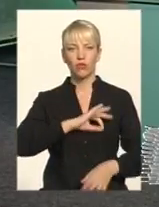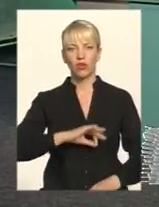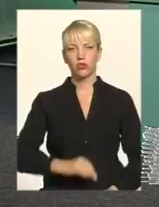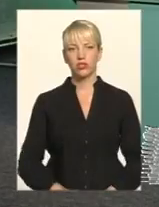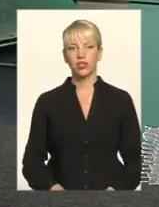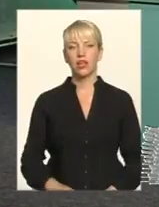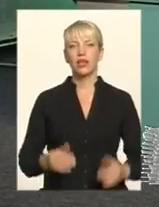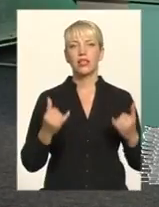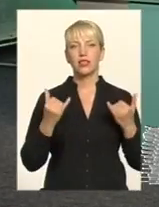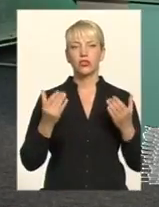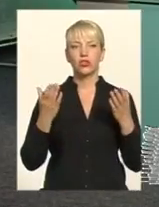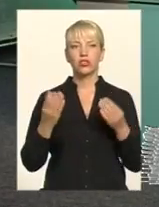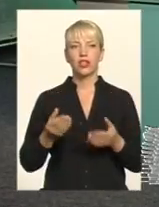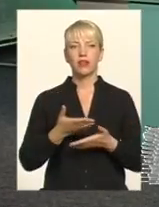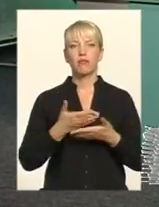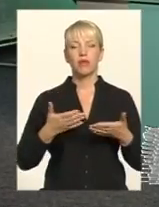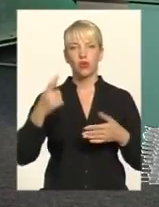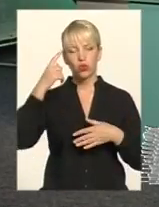на сьогоднішній день ми розуміємо, що